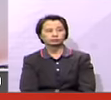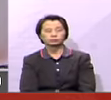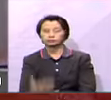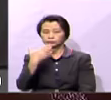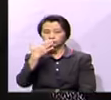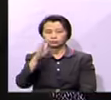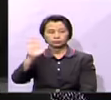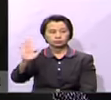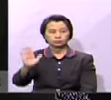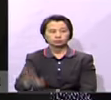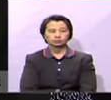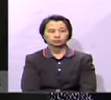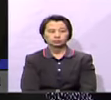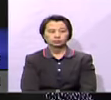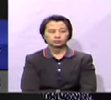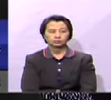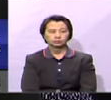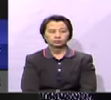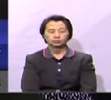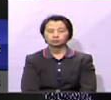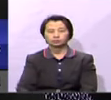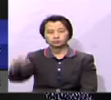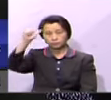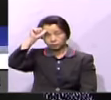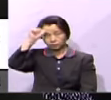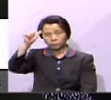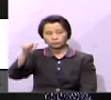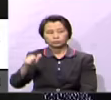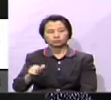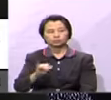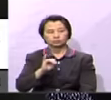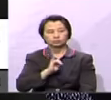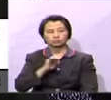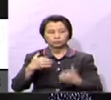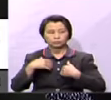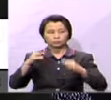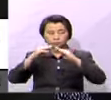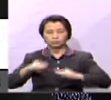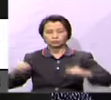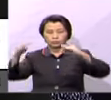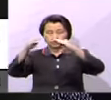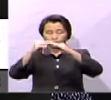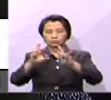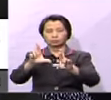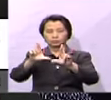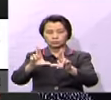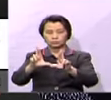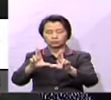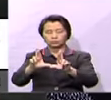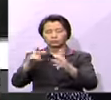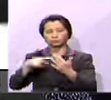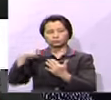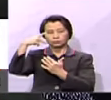Terima kasih Fatir dan Syuhaida di Angkasa Puri. Assalamualaikum. Saya kini berada di Masjid Asy-Syakirin KLCC sempena